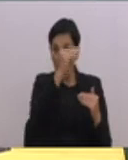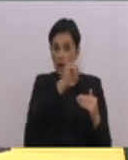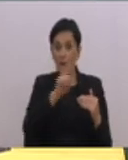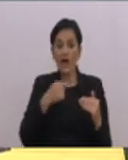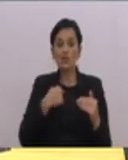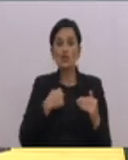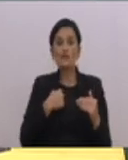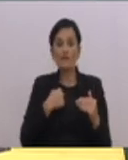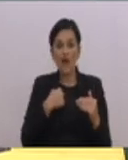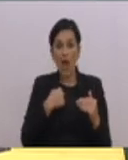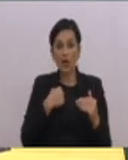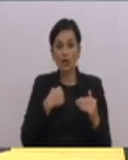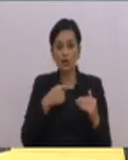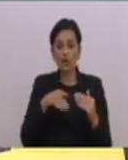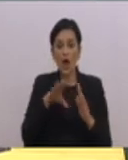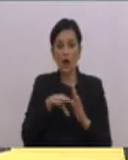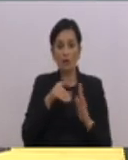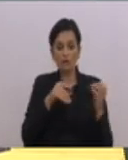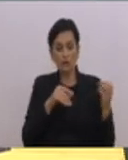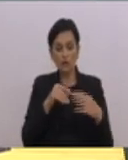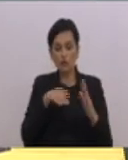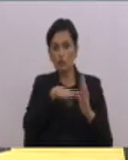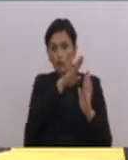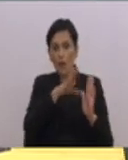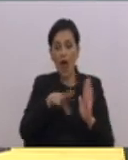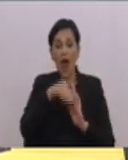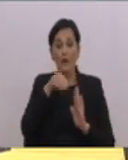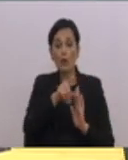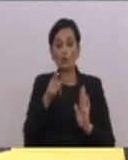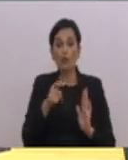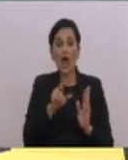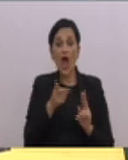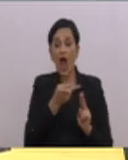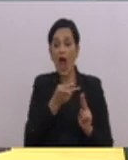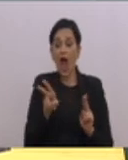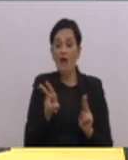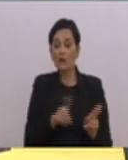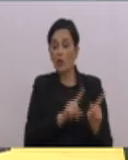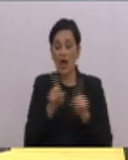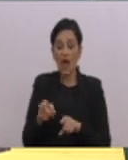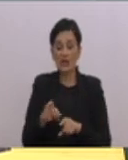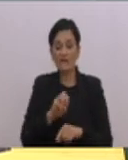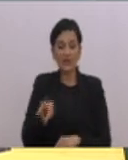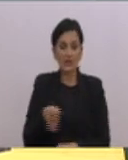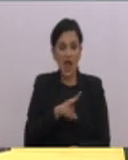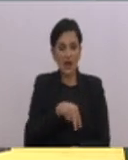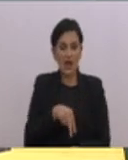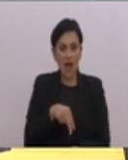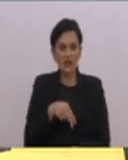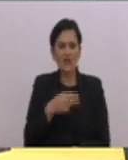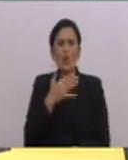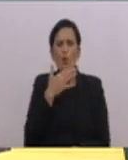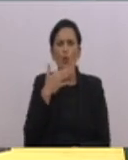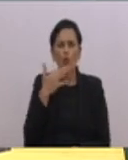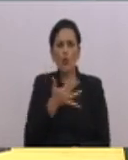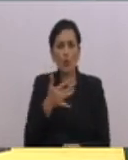ყველა ვარიანტში ჯობნი ვარ და ჩვენი ამორჩეველი ნება რომ ისე სიამოვნებით ევროზე გადავიდო და ლარის ნაცვლად. Raviți, uam ravi, ragat, ce